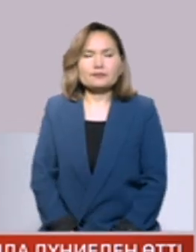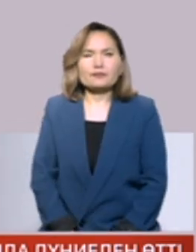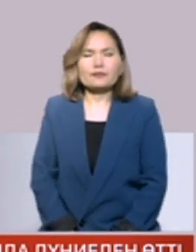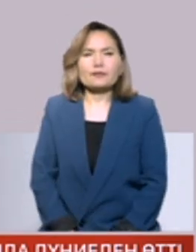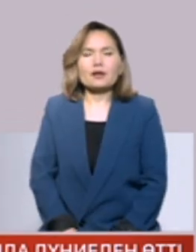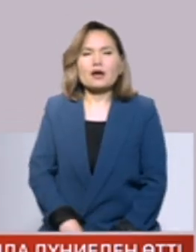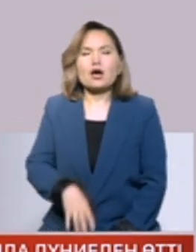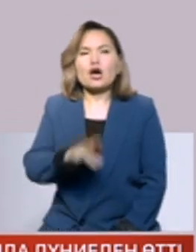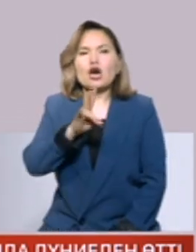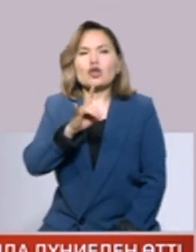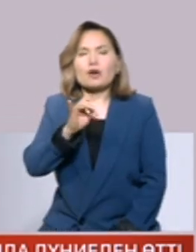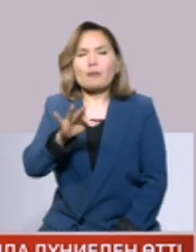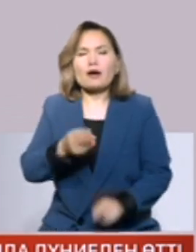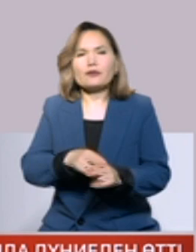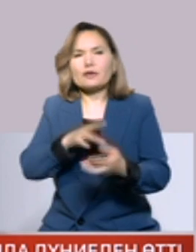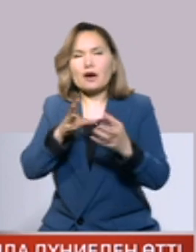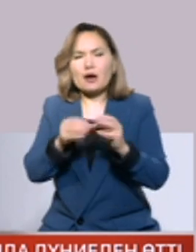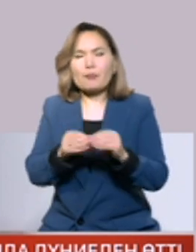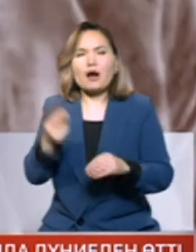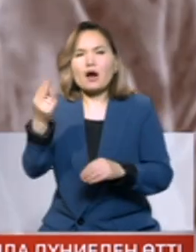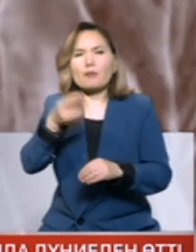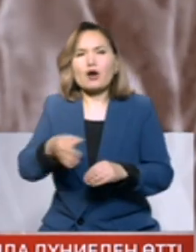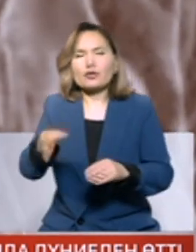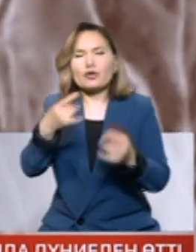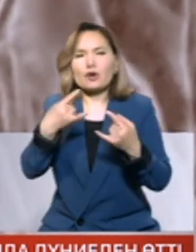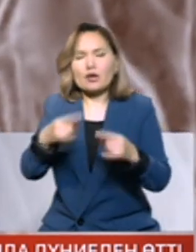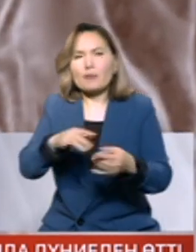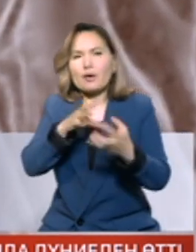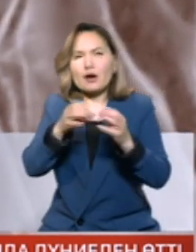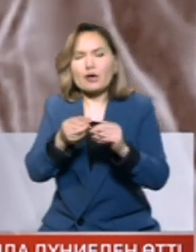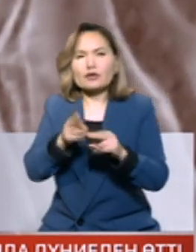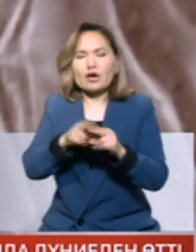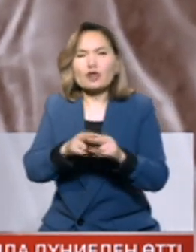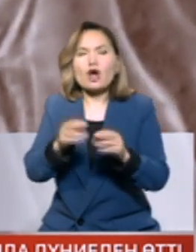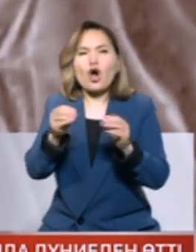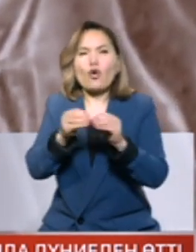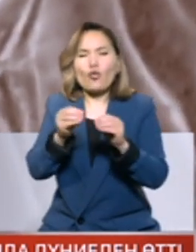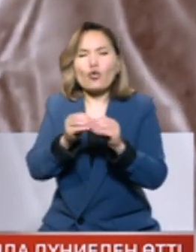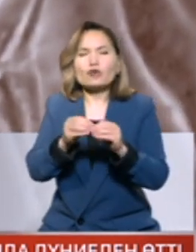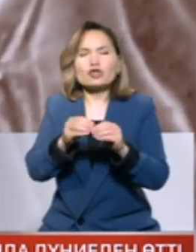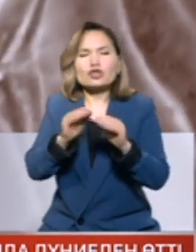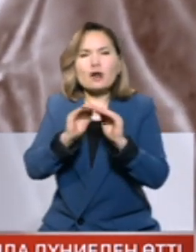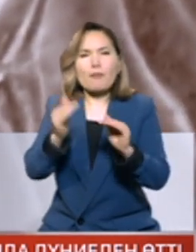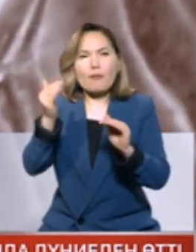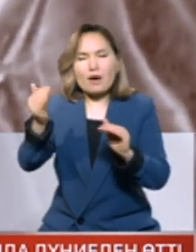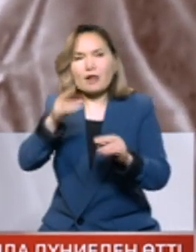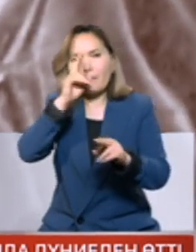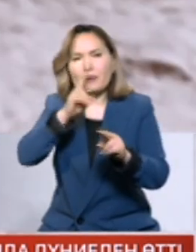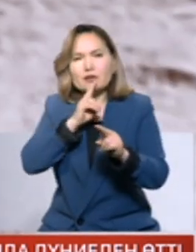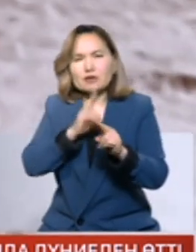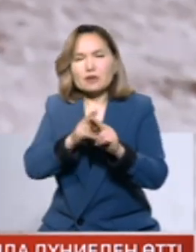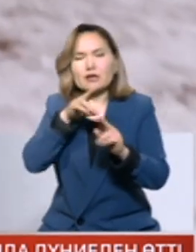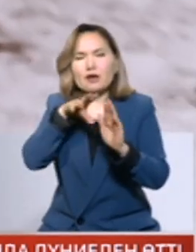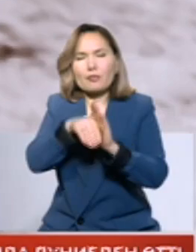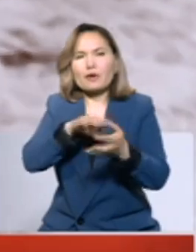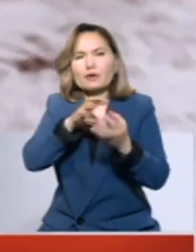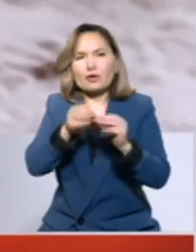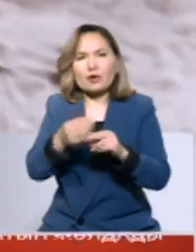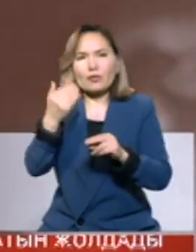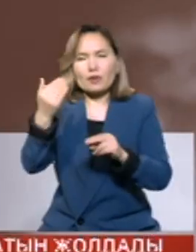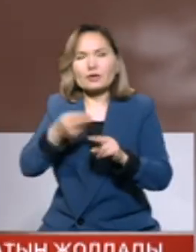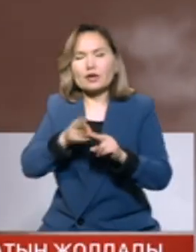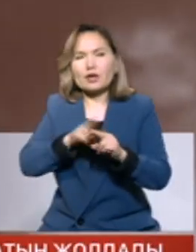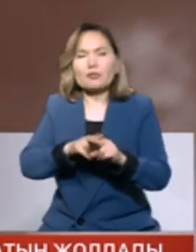Сағадат Нұрмағамбетов Арқаның Ақмоласында туған, Қожа Ахметтің 10-шы баласы, бірақ Қожа Ахметке кенжолы Сағадатты көруді